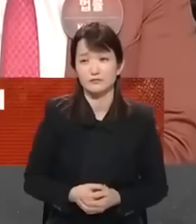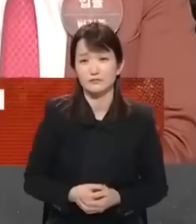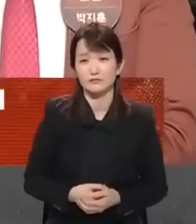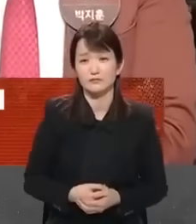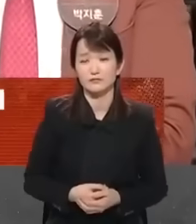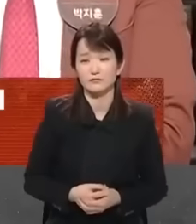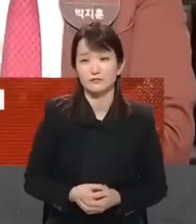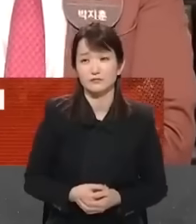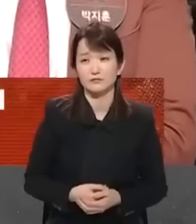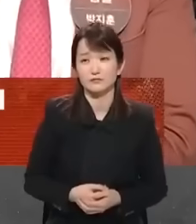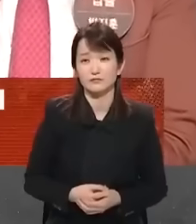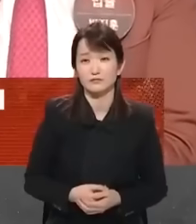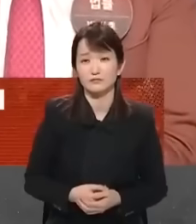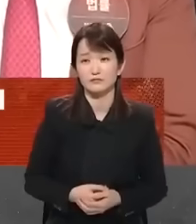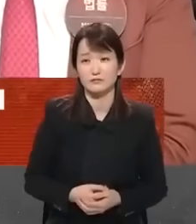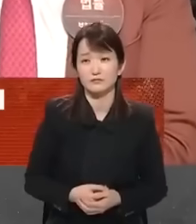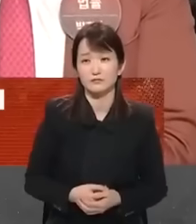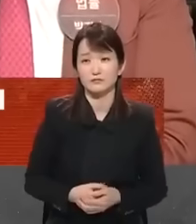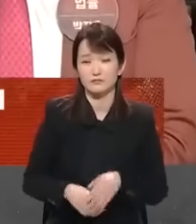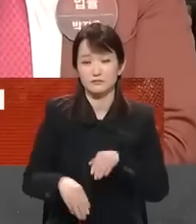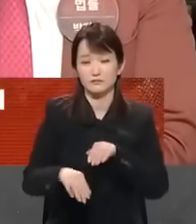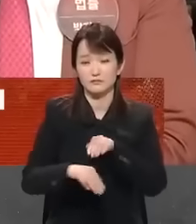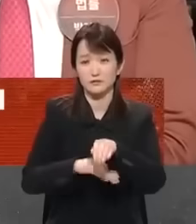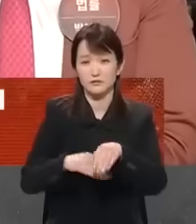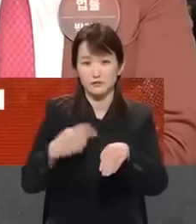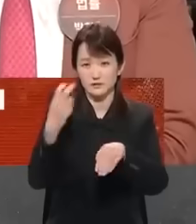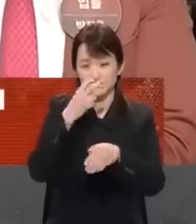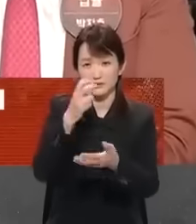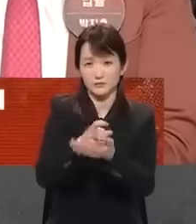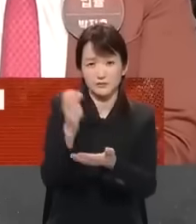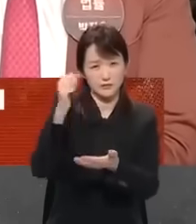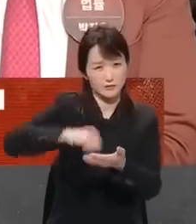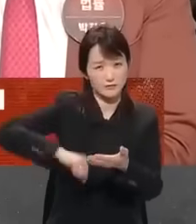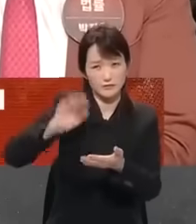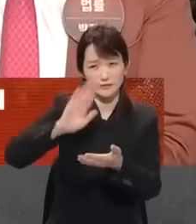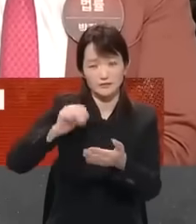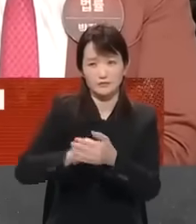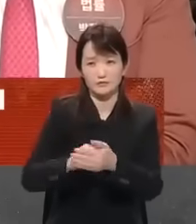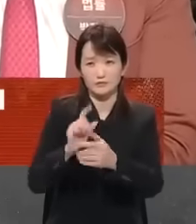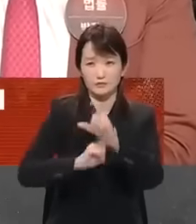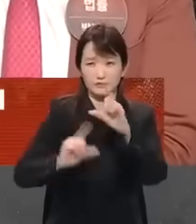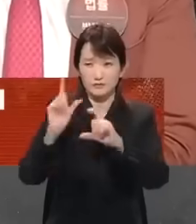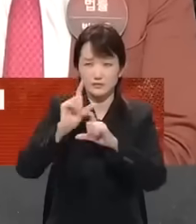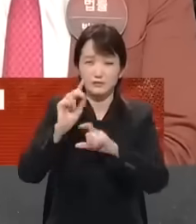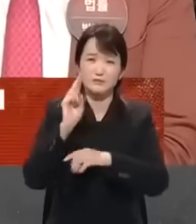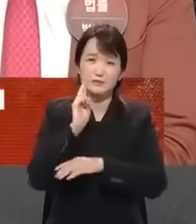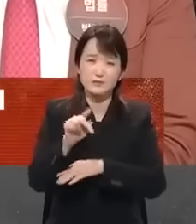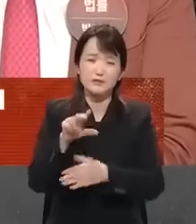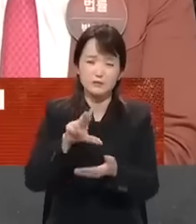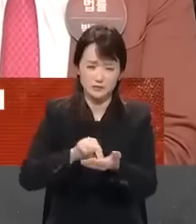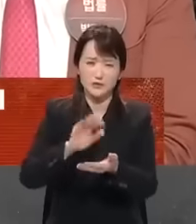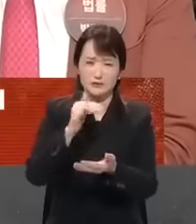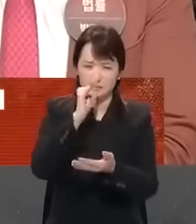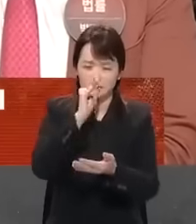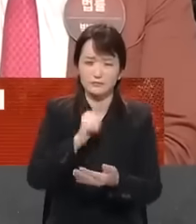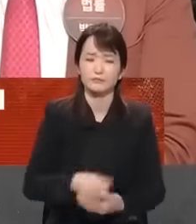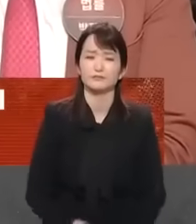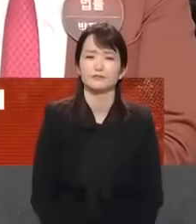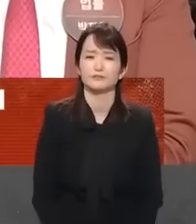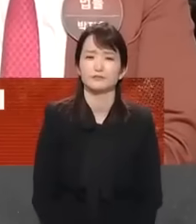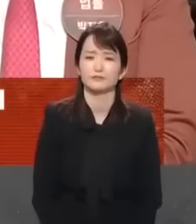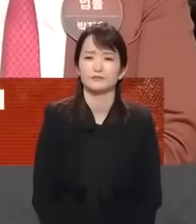되고 실제로 저 자동차 관리 위반까지 안되겠지만 좀 더 과하게 하면 좀 문제가 된다고 봐야 되지 않을까 생각도